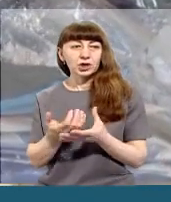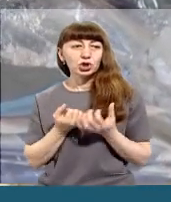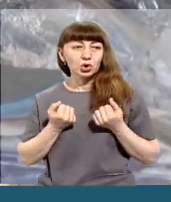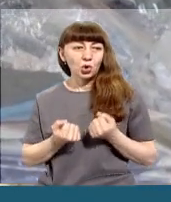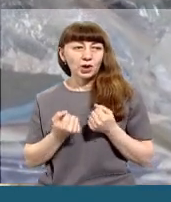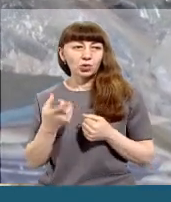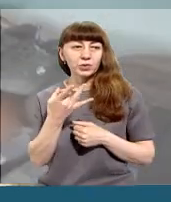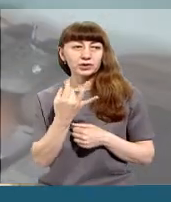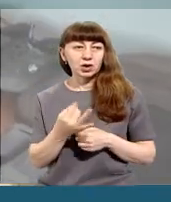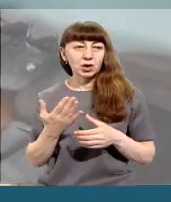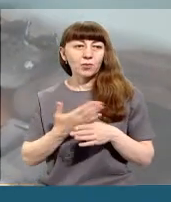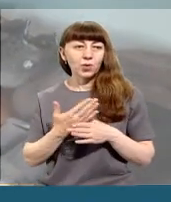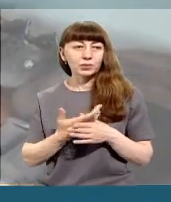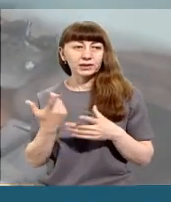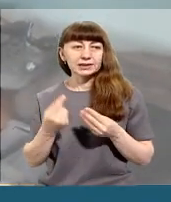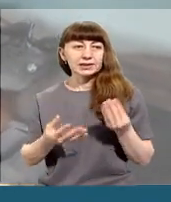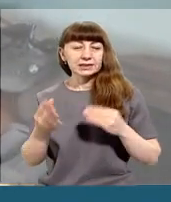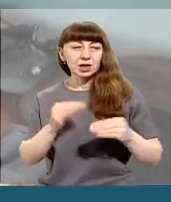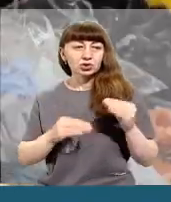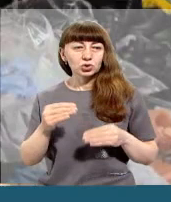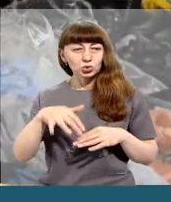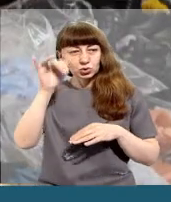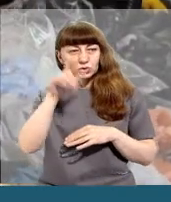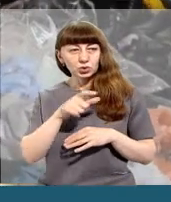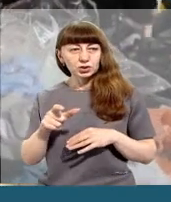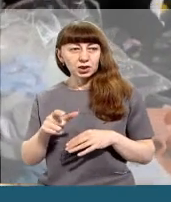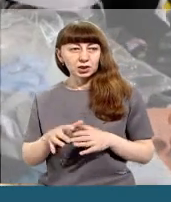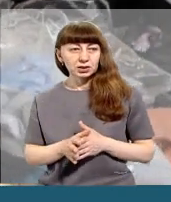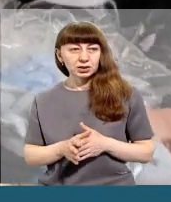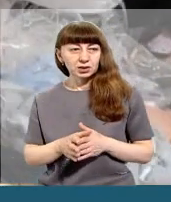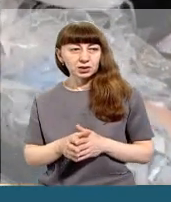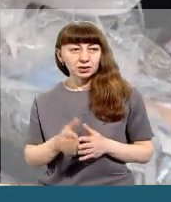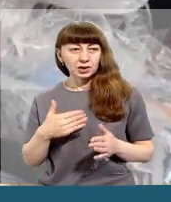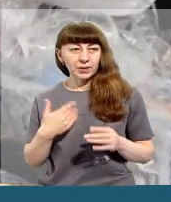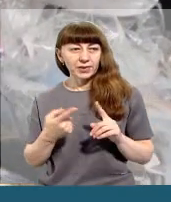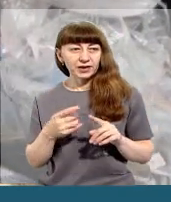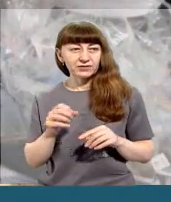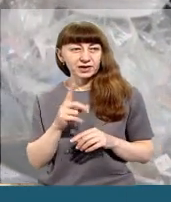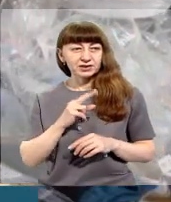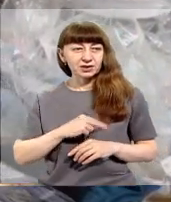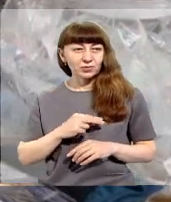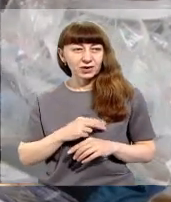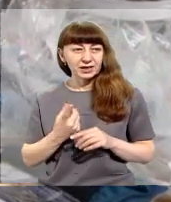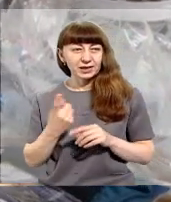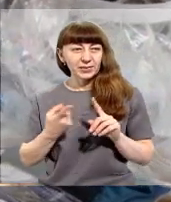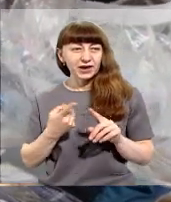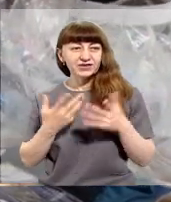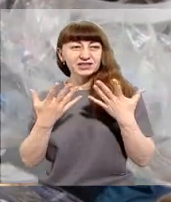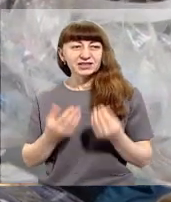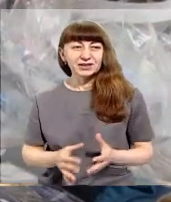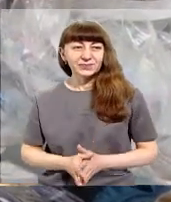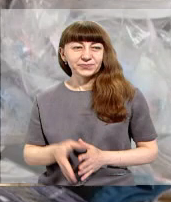помощи, где студенты сортируют поступившие одежду и продукты. Я в первый раз работаю волонтером для людей. Это первый день.